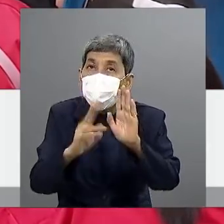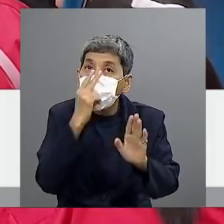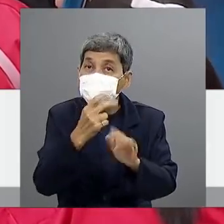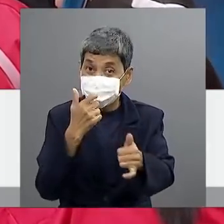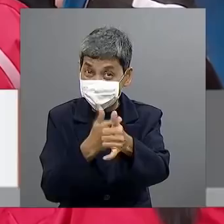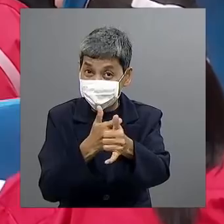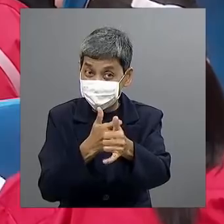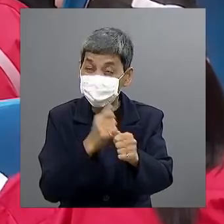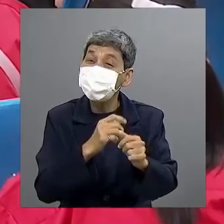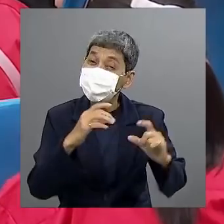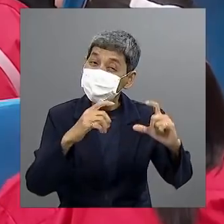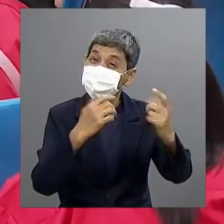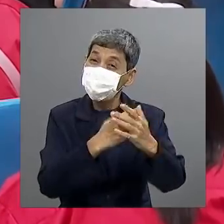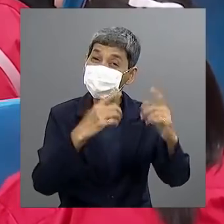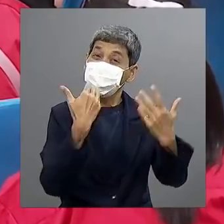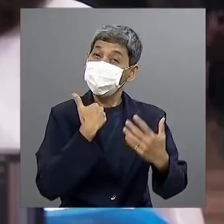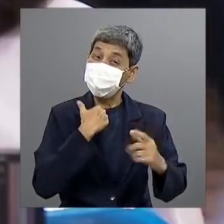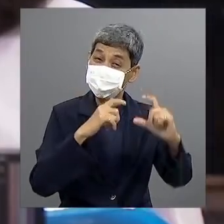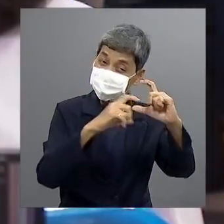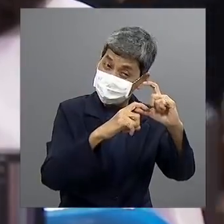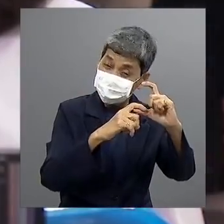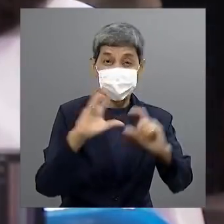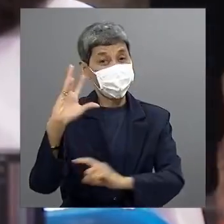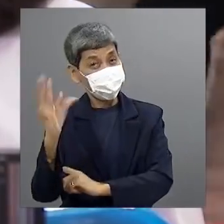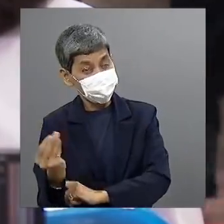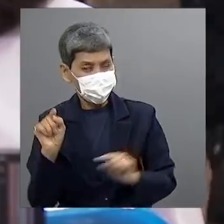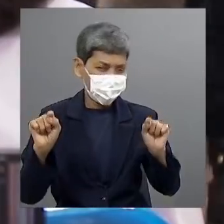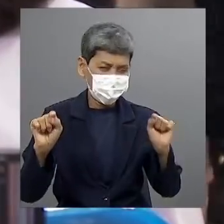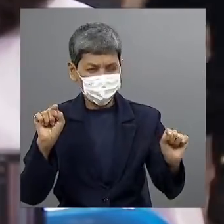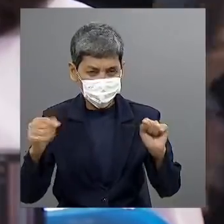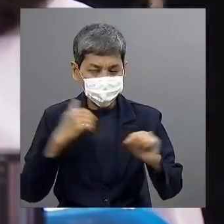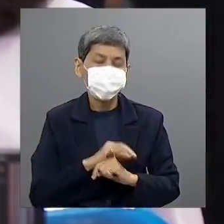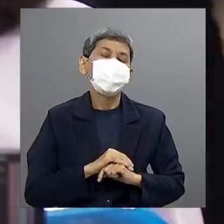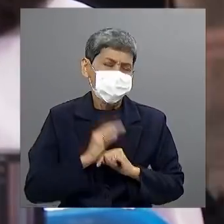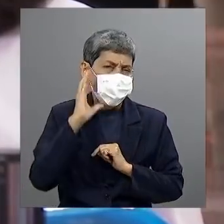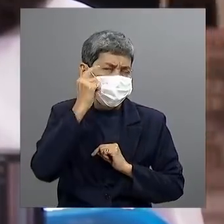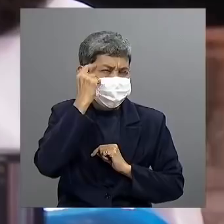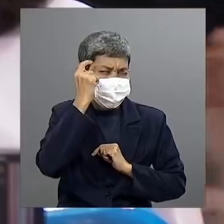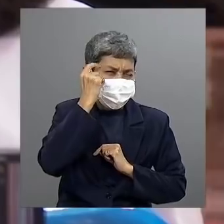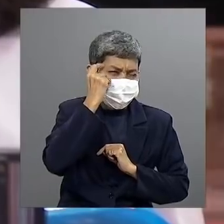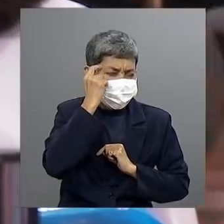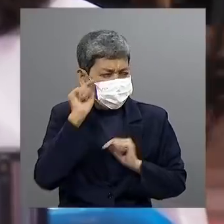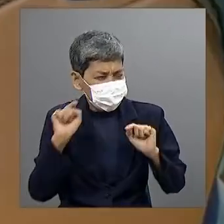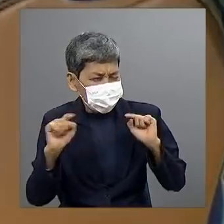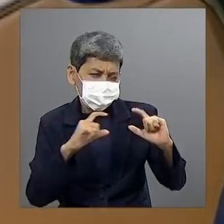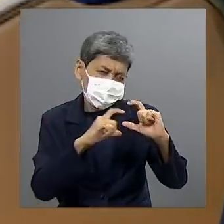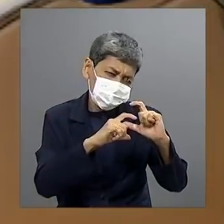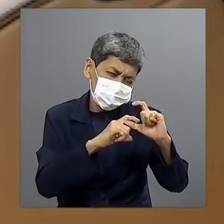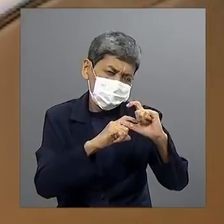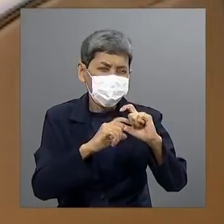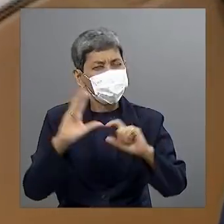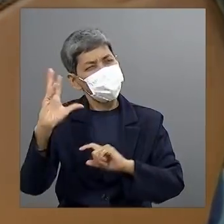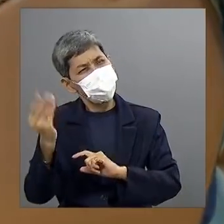คซีนเชื้อเป็นกับวัคซีนเชื้อตายปฏิเสธไม่ได้นะคะว่าเป็นเหตุผลสำคัญที่ทำให้ผู้ปกครองตัดสินใจนำบุตรหลานมาฉีดวัคซี